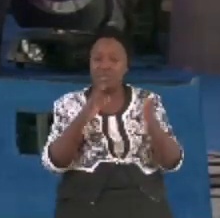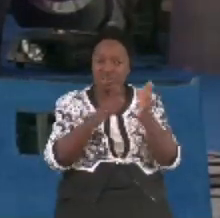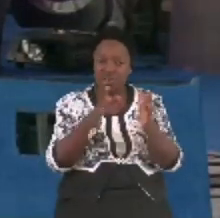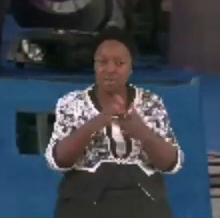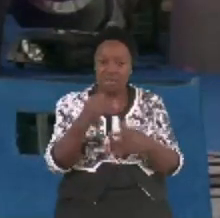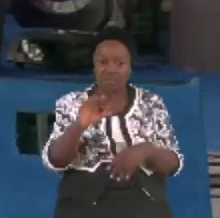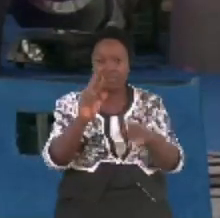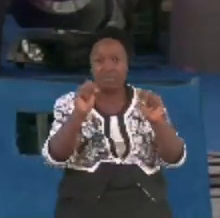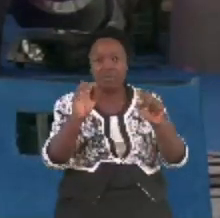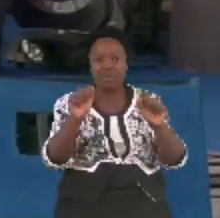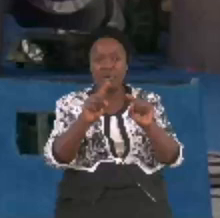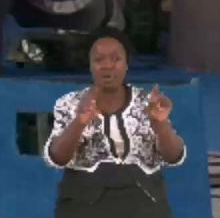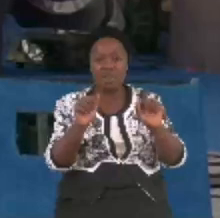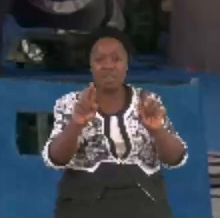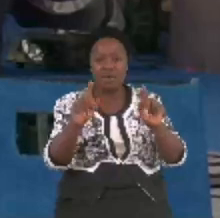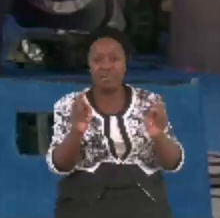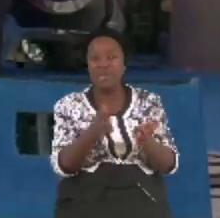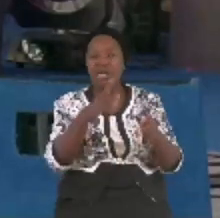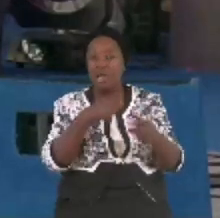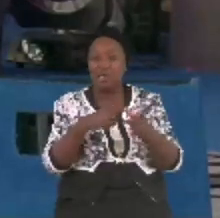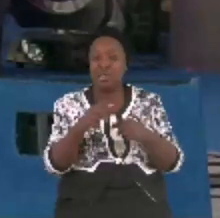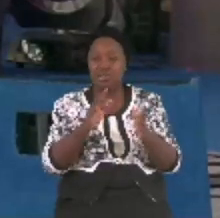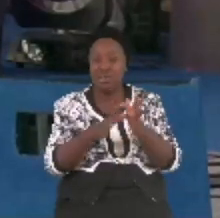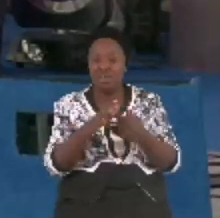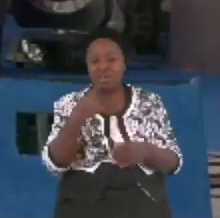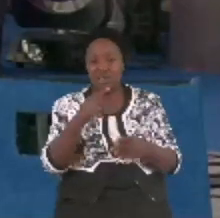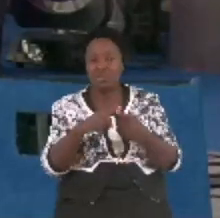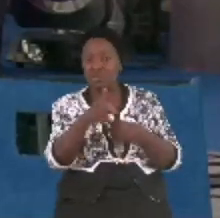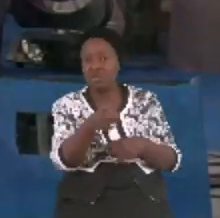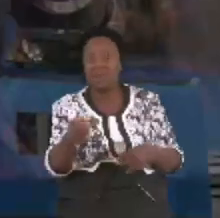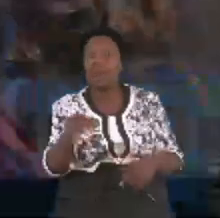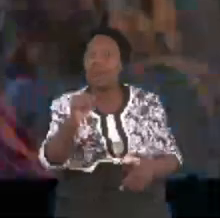Verset 5, il lui répondit, Jésus de Nazareth, Jésus leur dit, c'est moi.